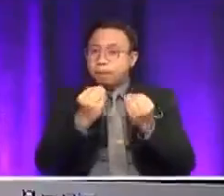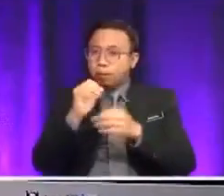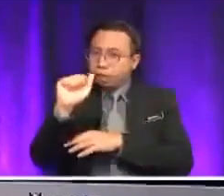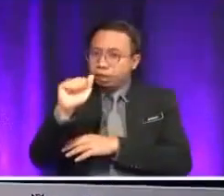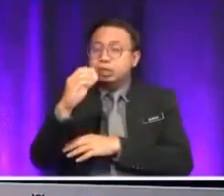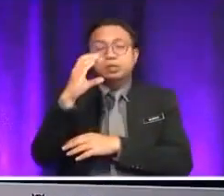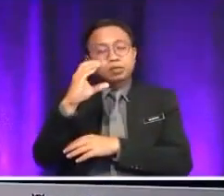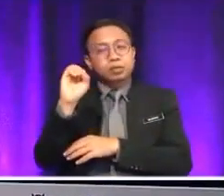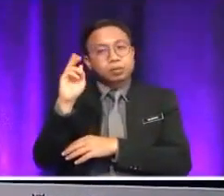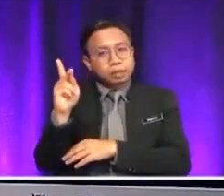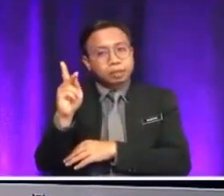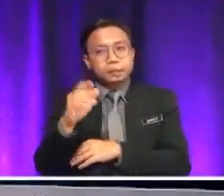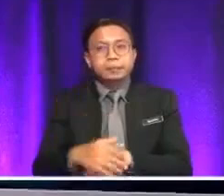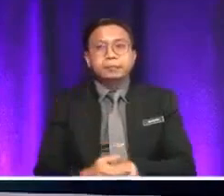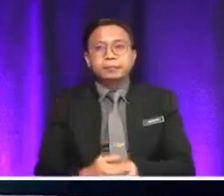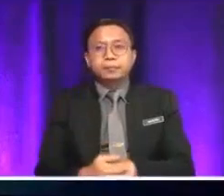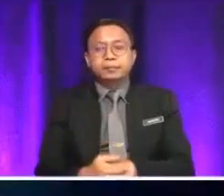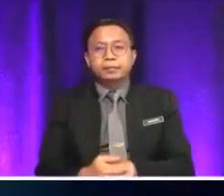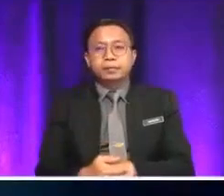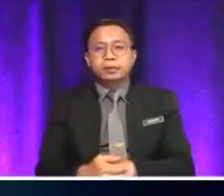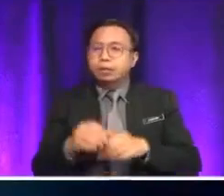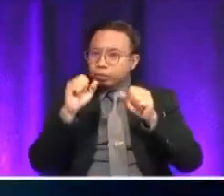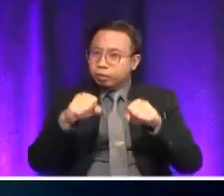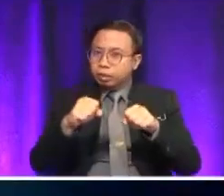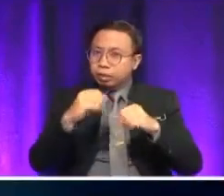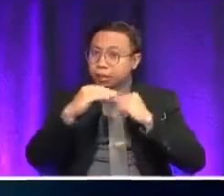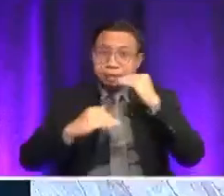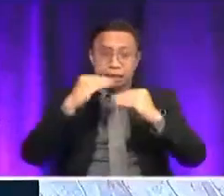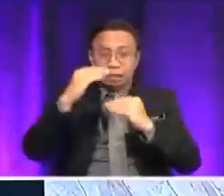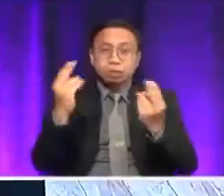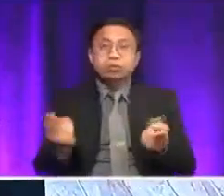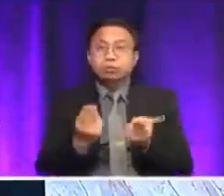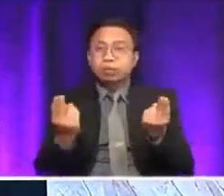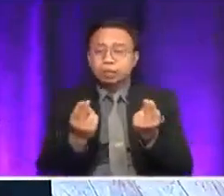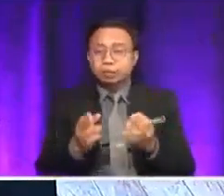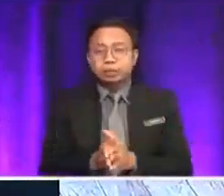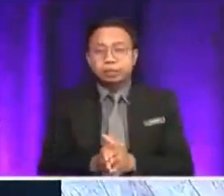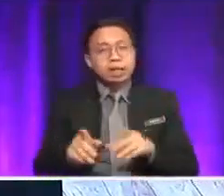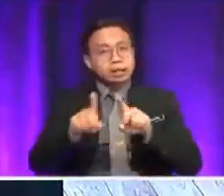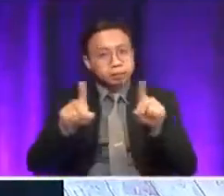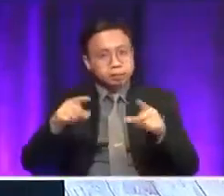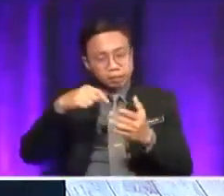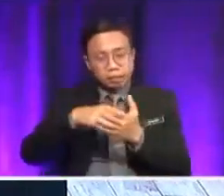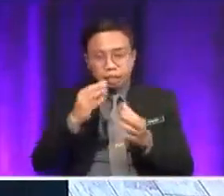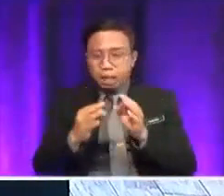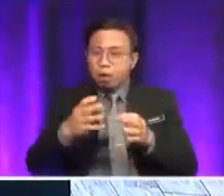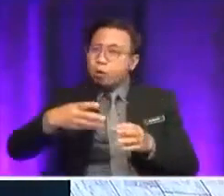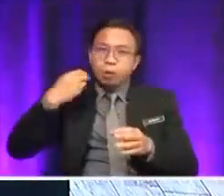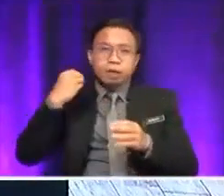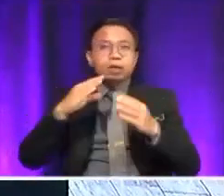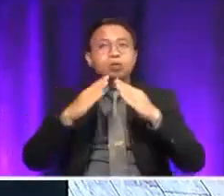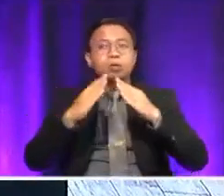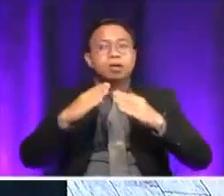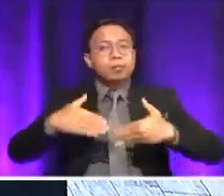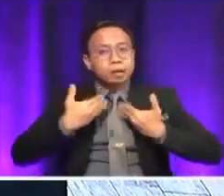ni masih okey lagi, Mat. Oh. Boleh tingkat lagi usaha. Tapi cikgu ni kalau saya balik rumah nanti saya tak tahu nak cakap apa ni